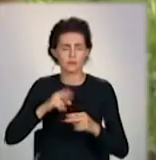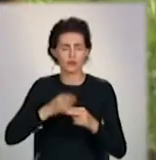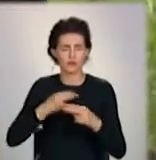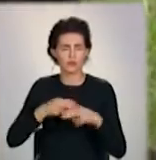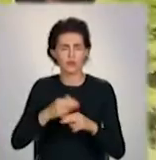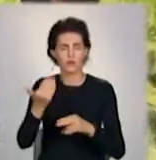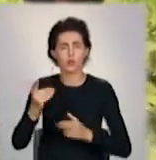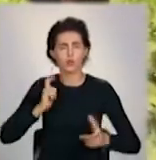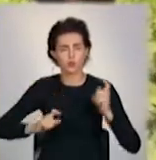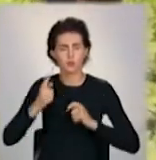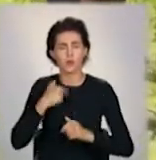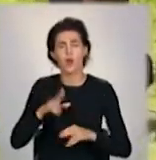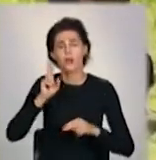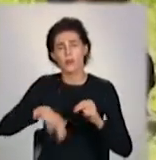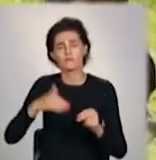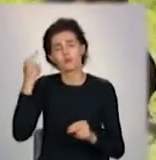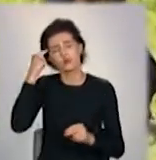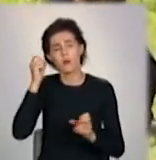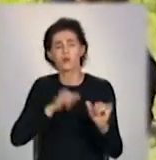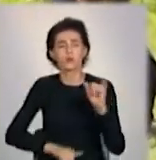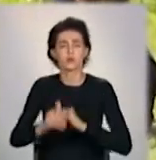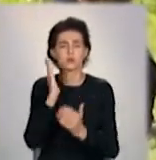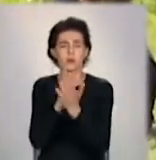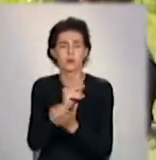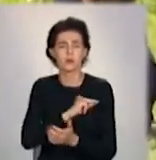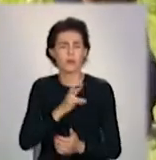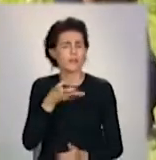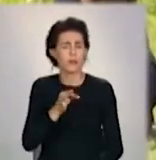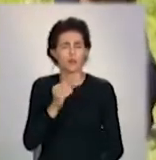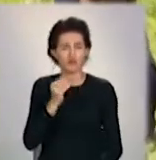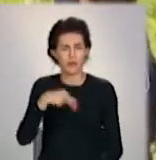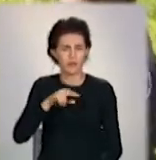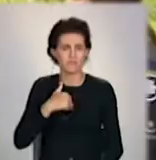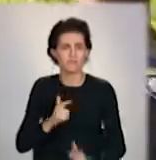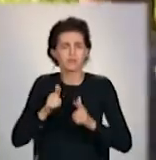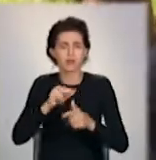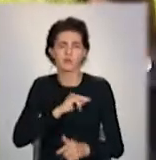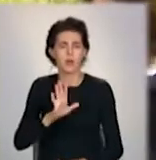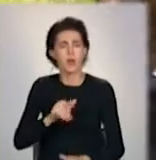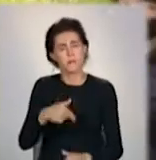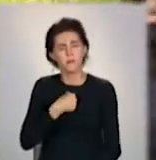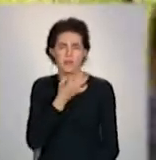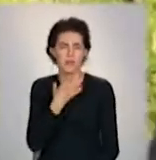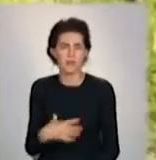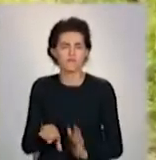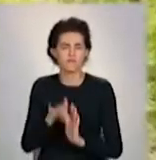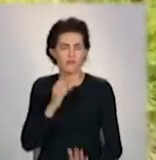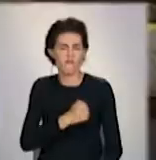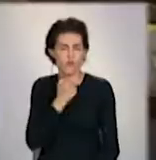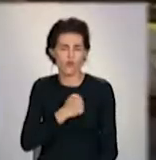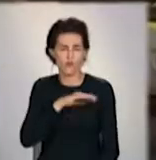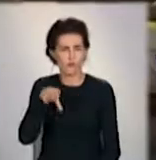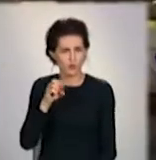не вирішив. Учусь на ЖД, а ЖД не особо манять, а от це більше манять. Воєнне, от це